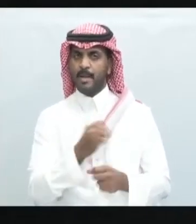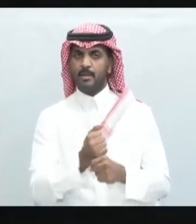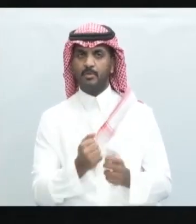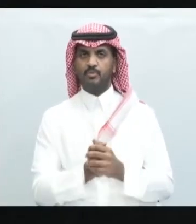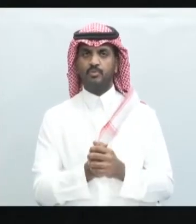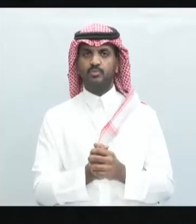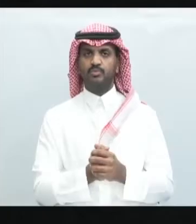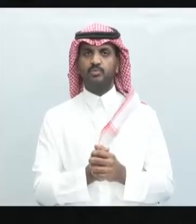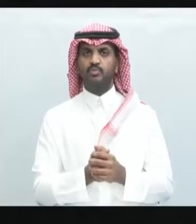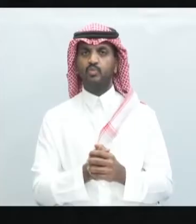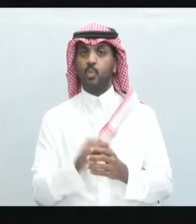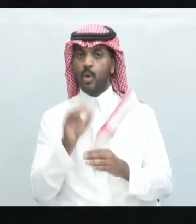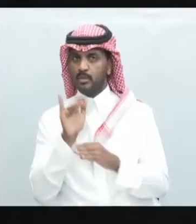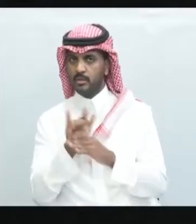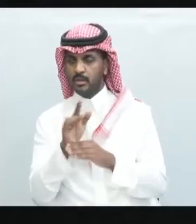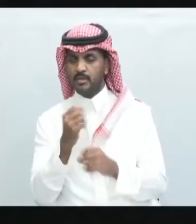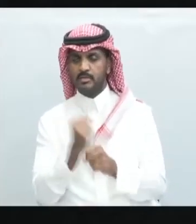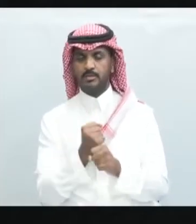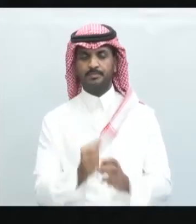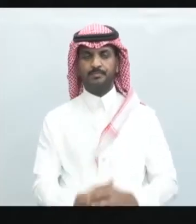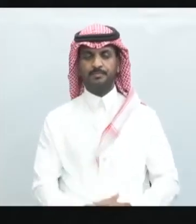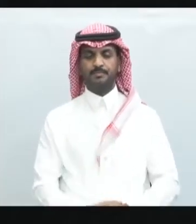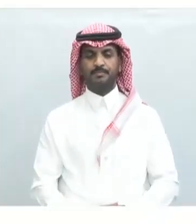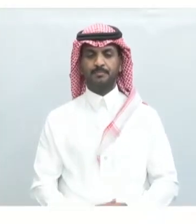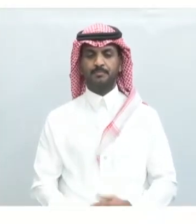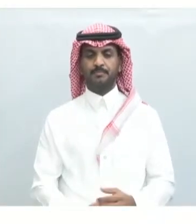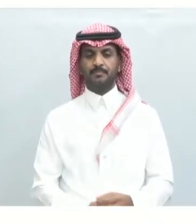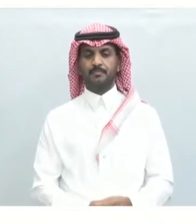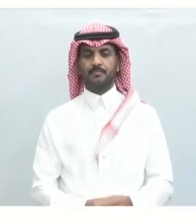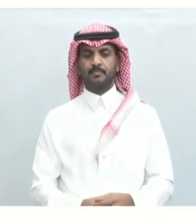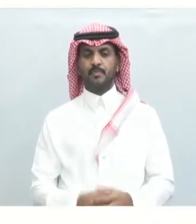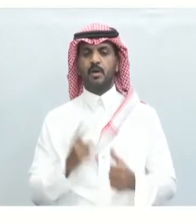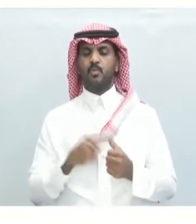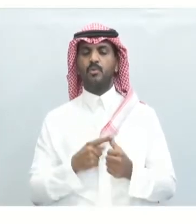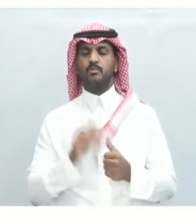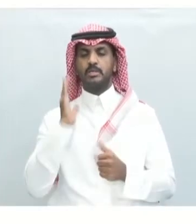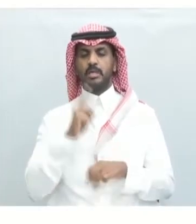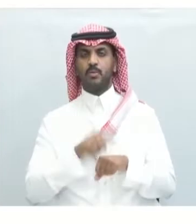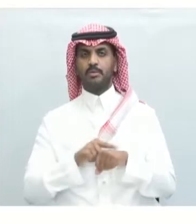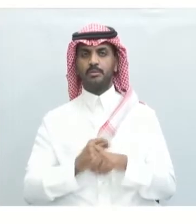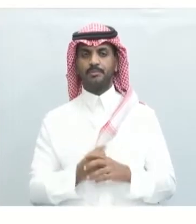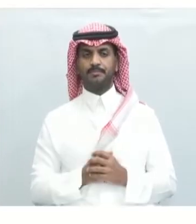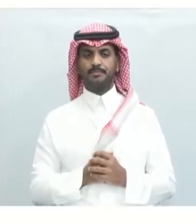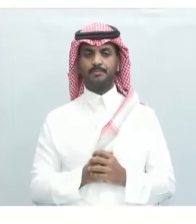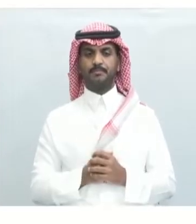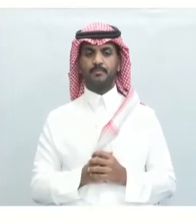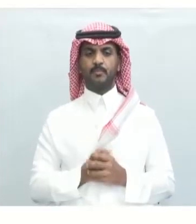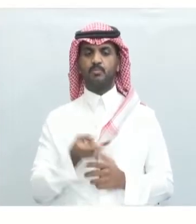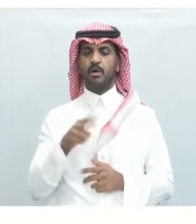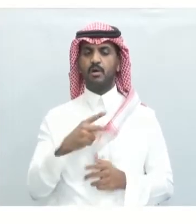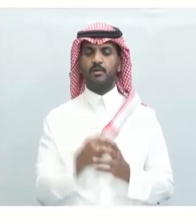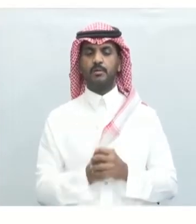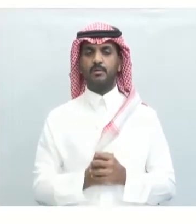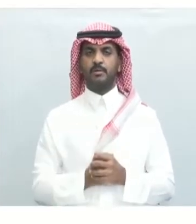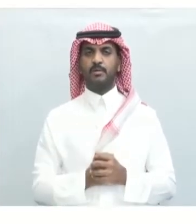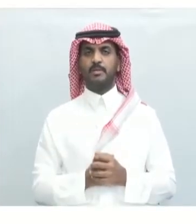الصلاه التي افترضها الله عز وجل عليك لهذا قال بالامر الاول الصلاه على وقتها ثم قال بعد